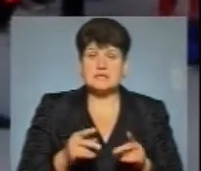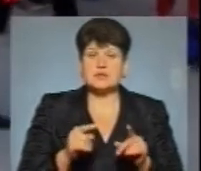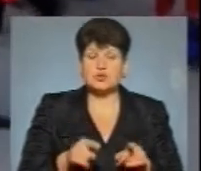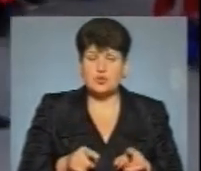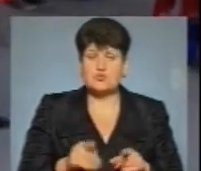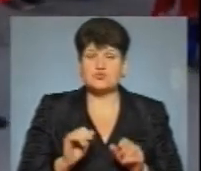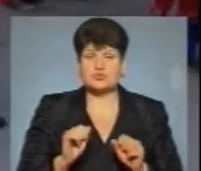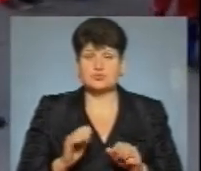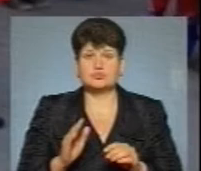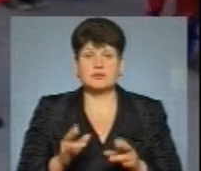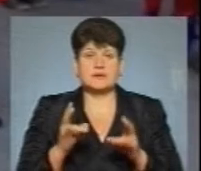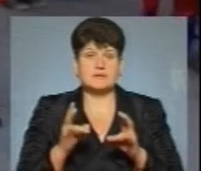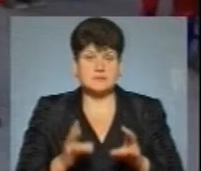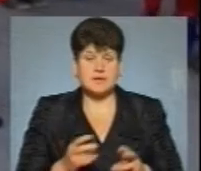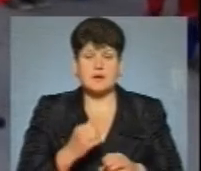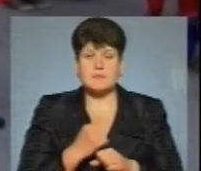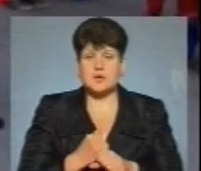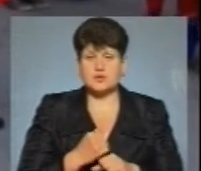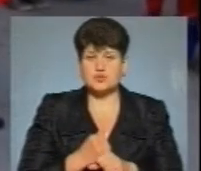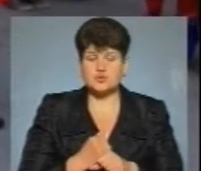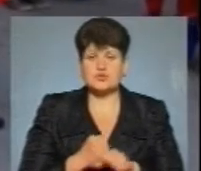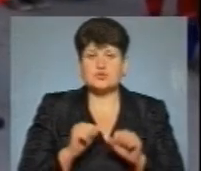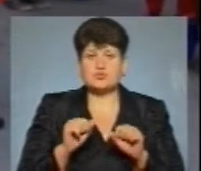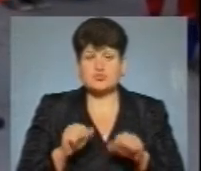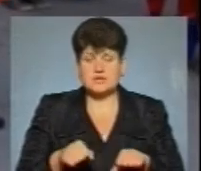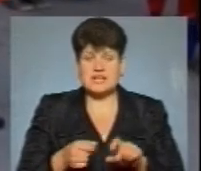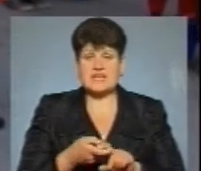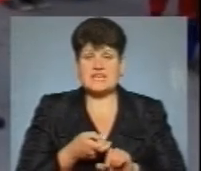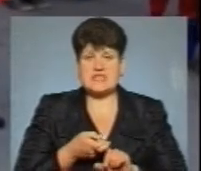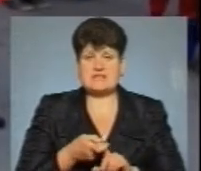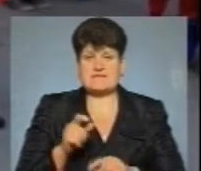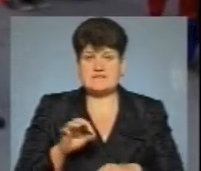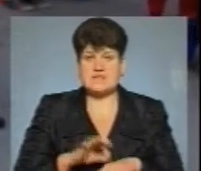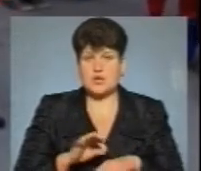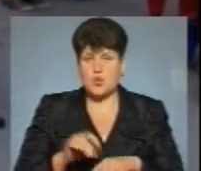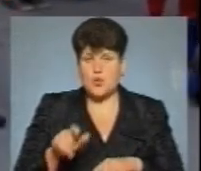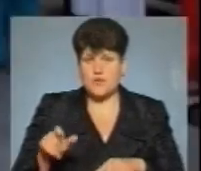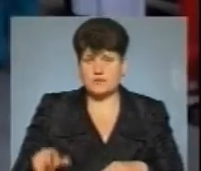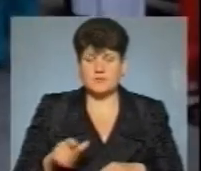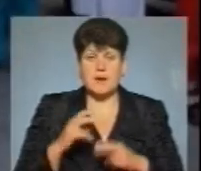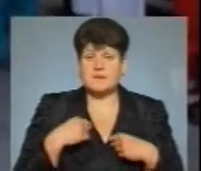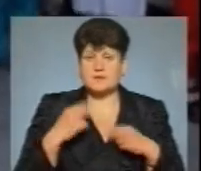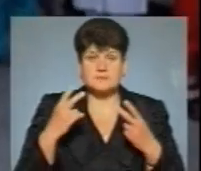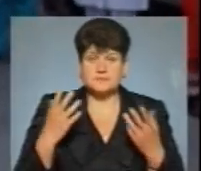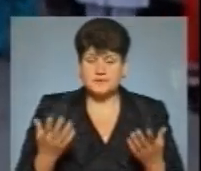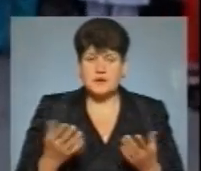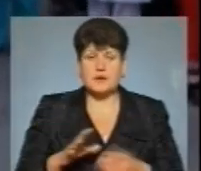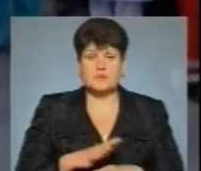себе на небезпеку, працюючи з, можливо, інфікованими пацієнтами, що ми не знаємо. Йшла мова